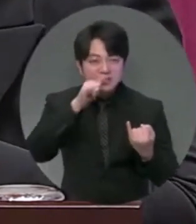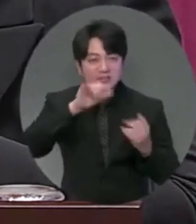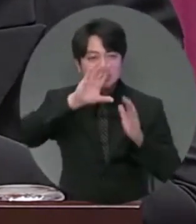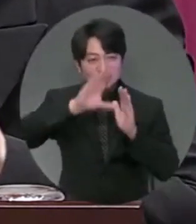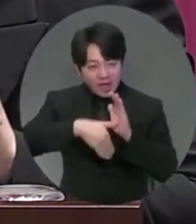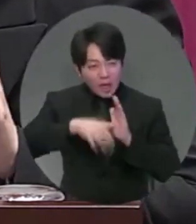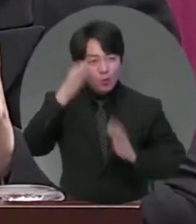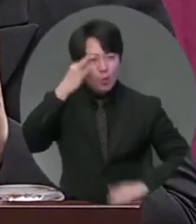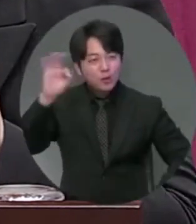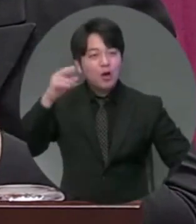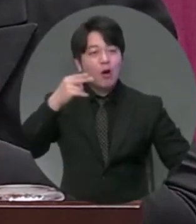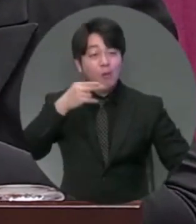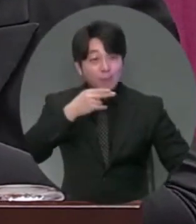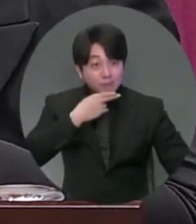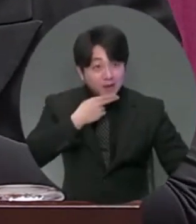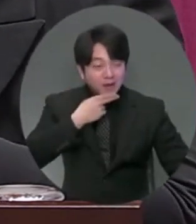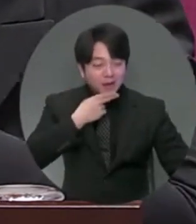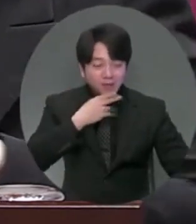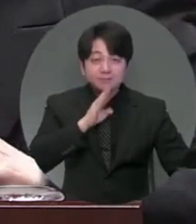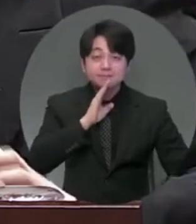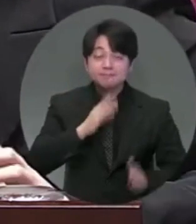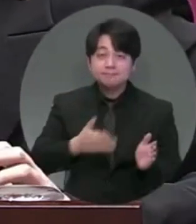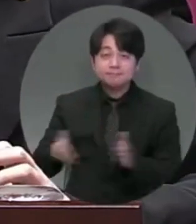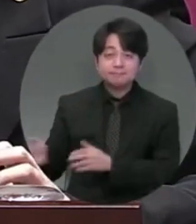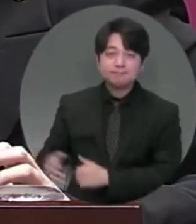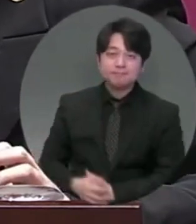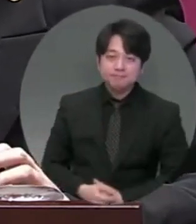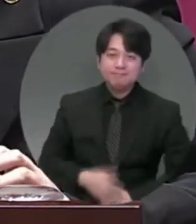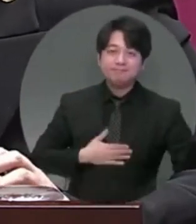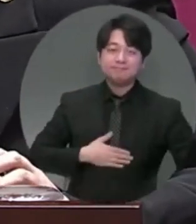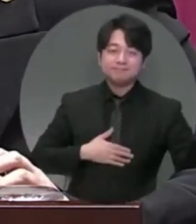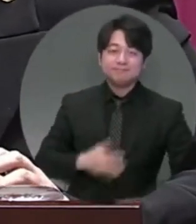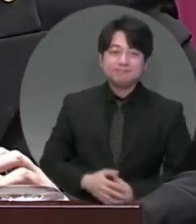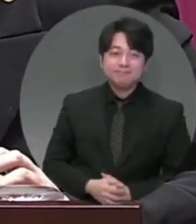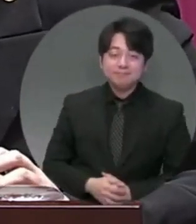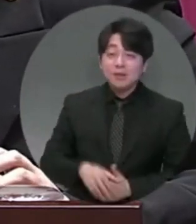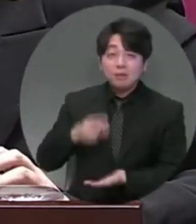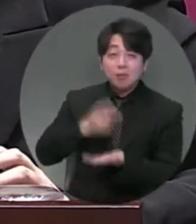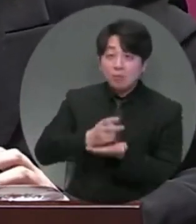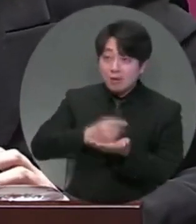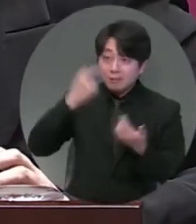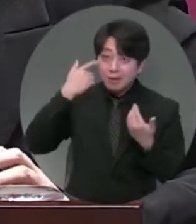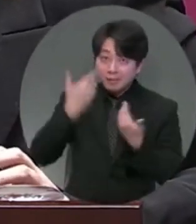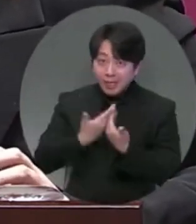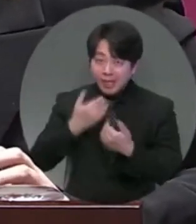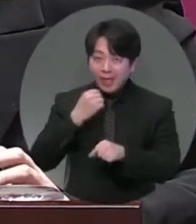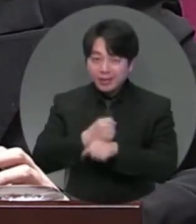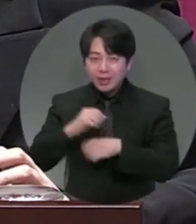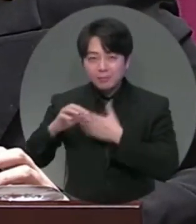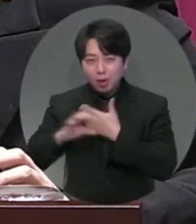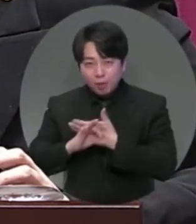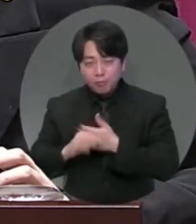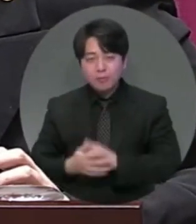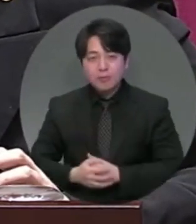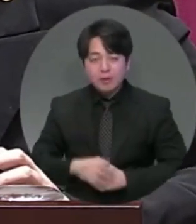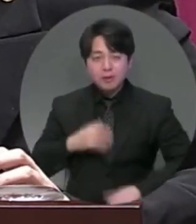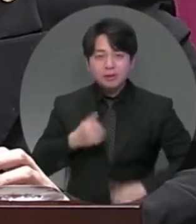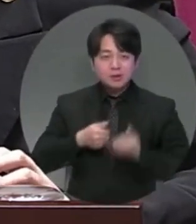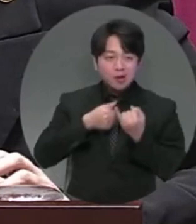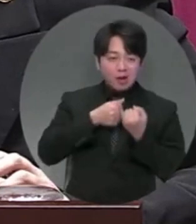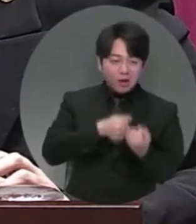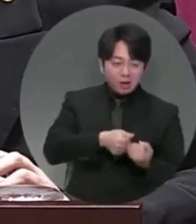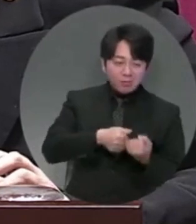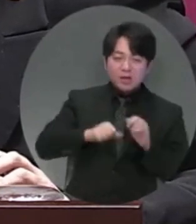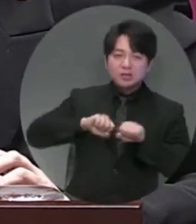시간이 비동이 강간죄 그럼에도 이제 입법으로는 계정을 반대하신다면이 강간추행 등 성범죄 처벌 강화를